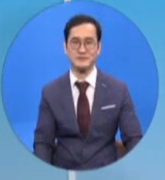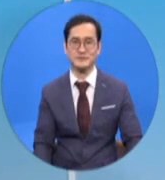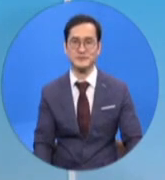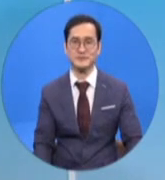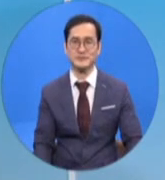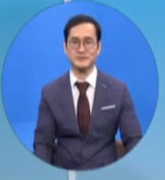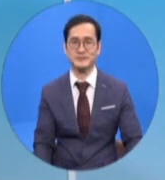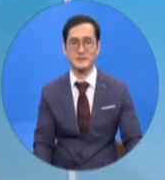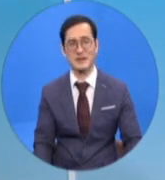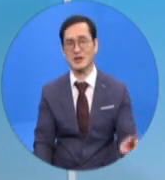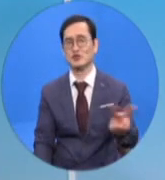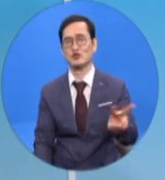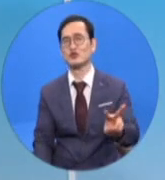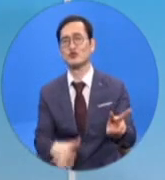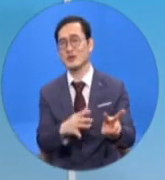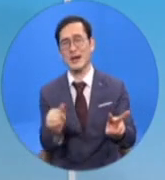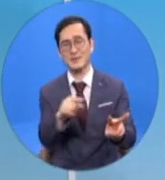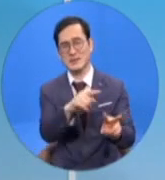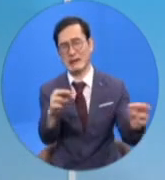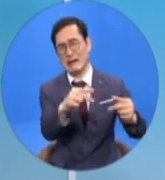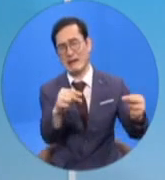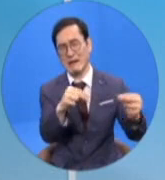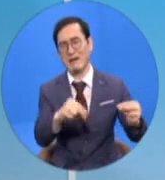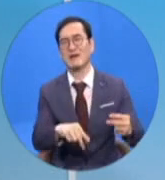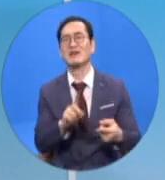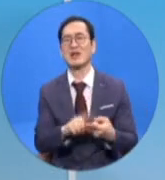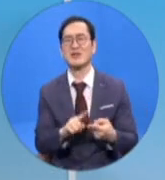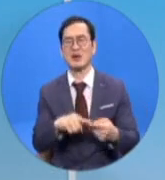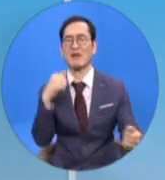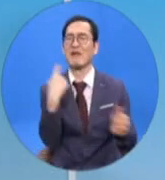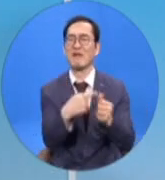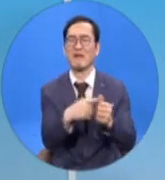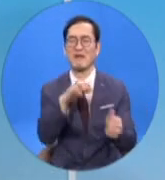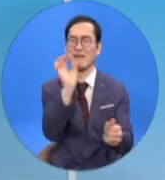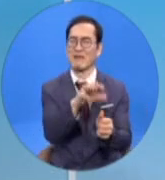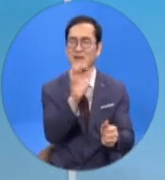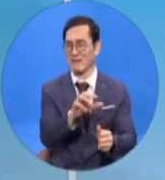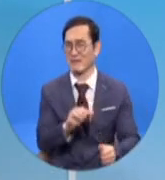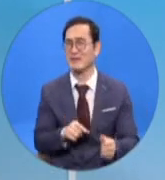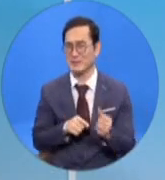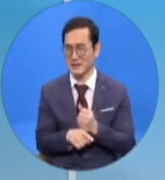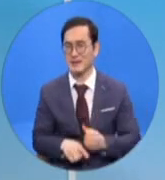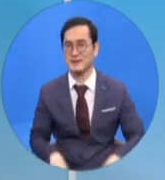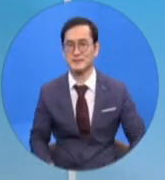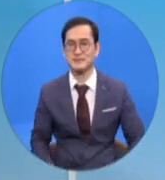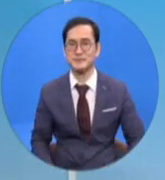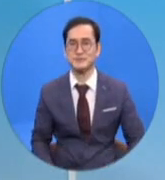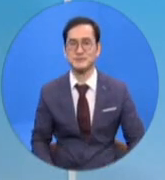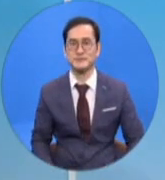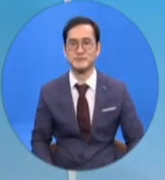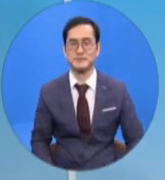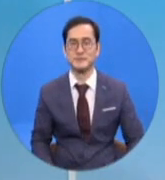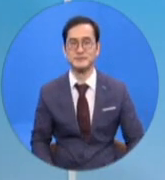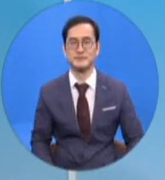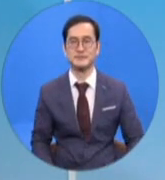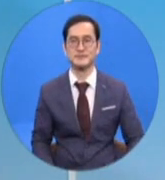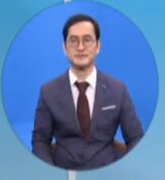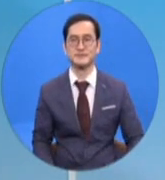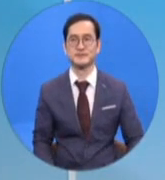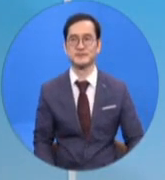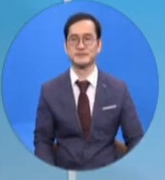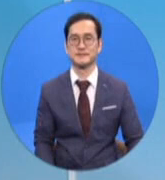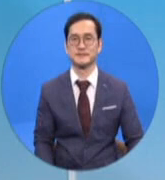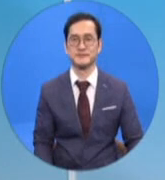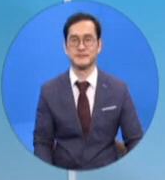후보를 동시에 꼬집은 게 아닌가 싶은데요 다른 후보들 역시 비판의 목소리를 했습니다 자 치즈